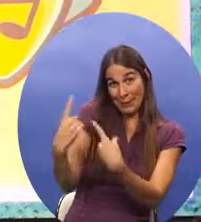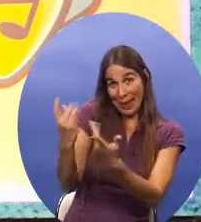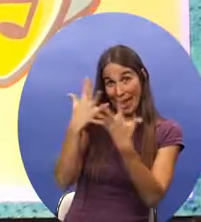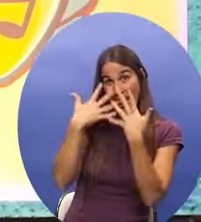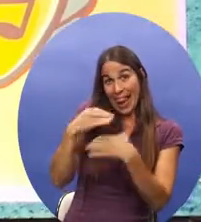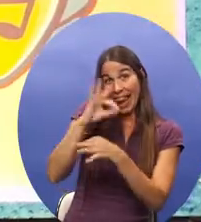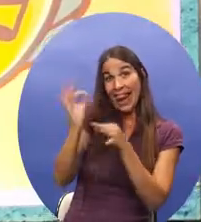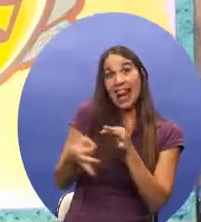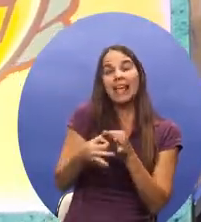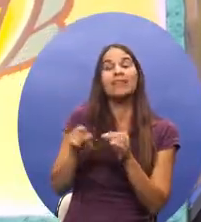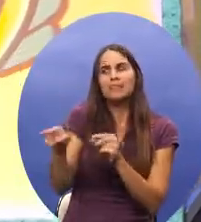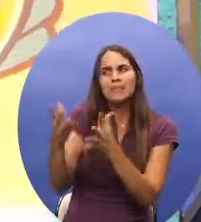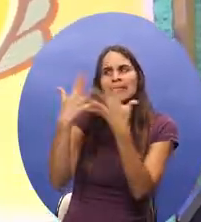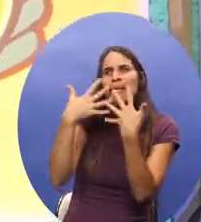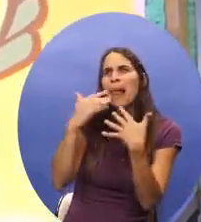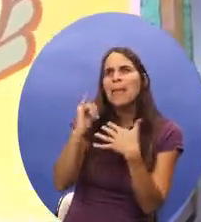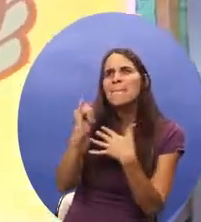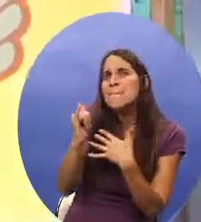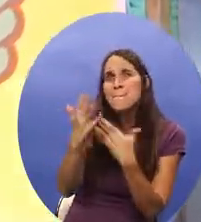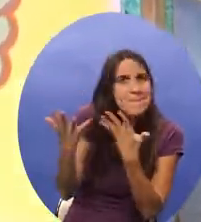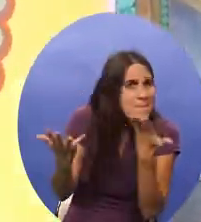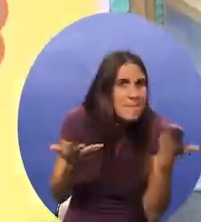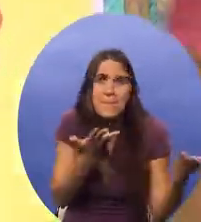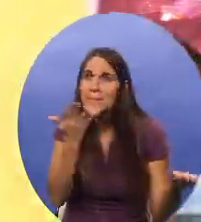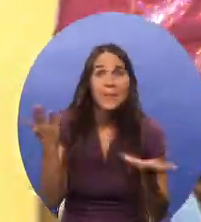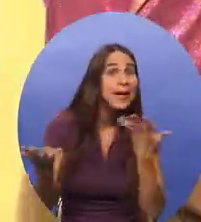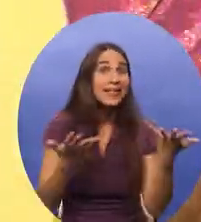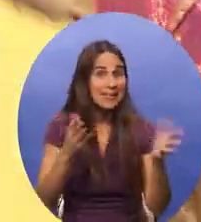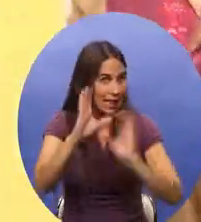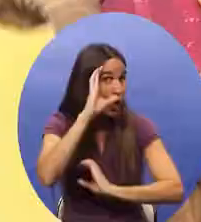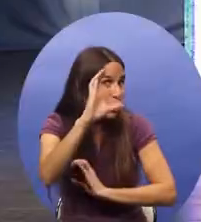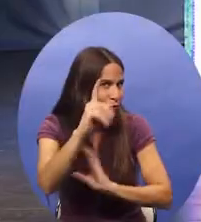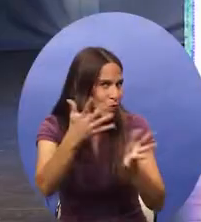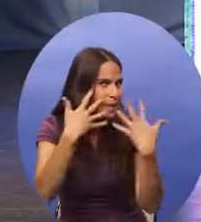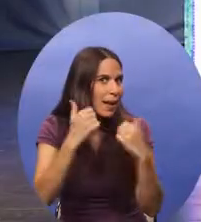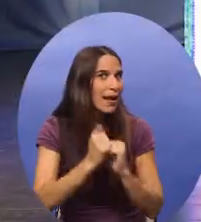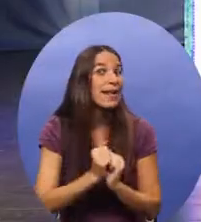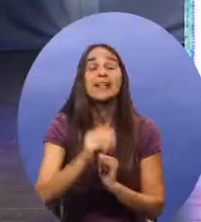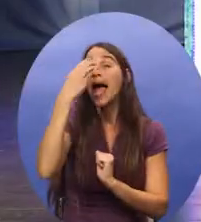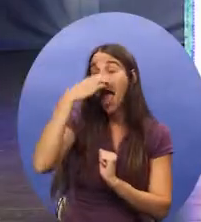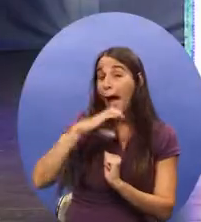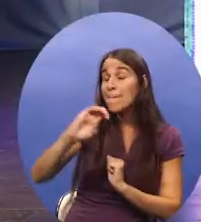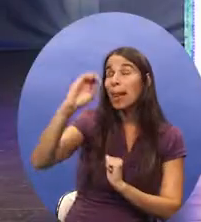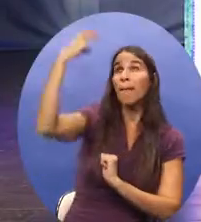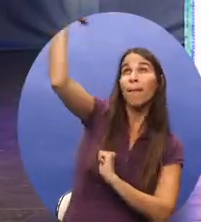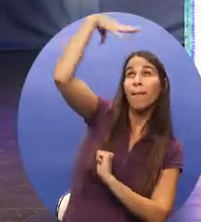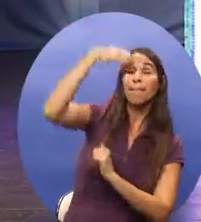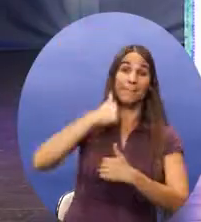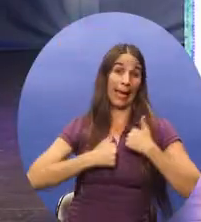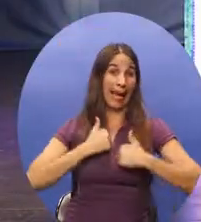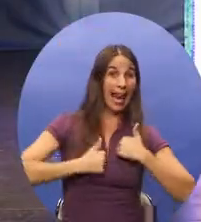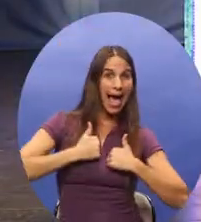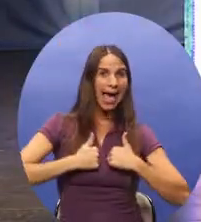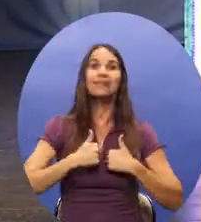הפיל. הוא מספר לי ש... תקשיבו מה הוא מספר. הפילים עושים מקלחת,